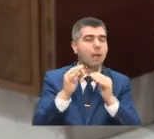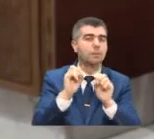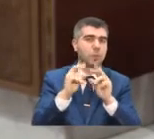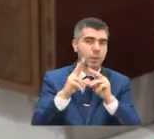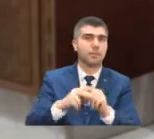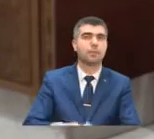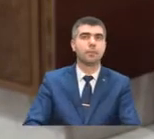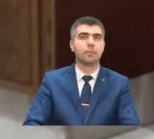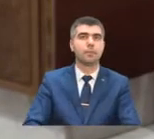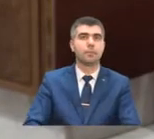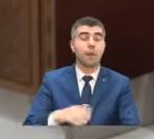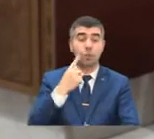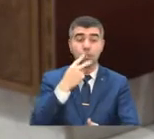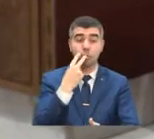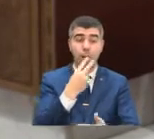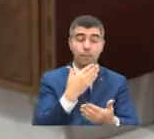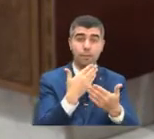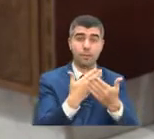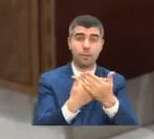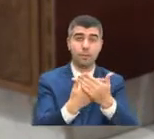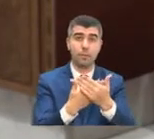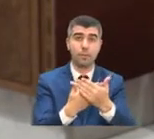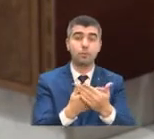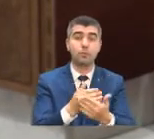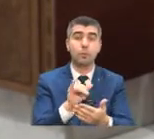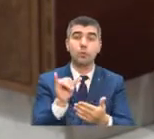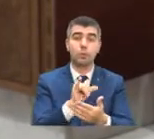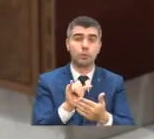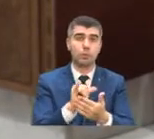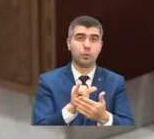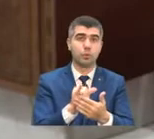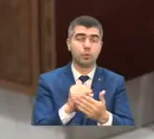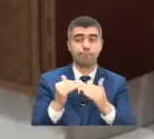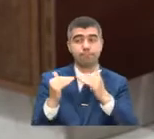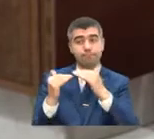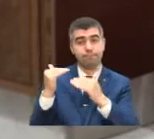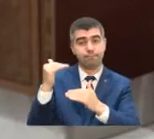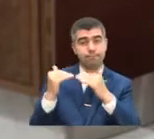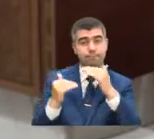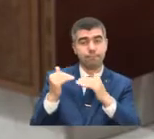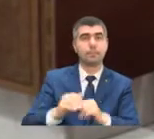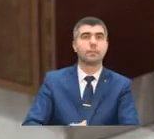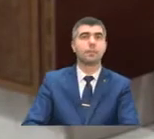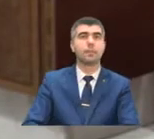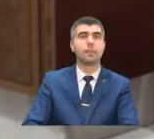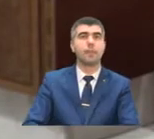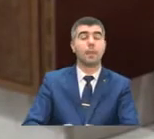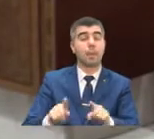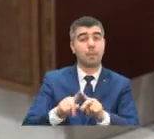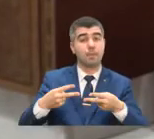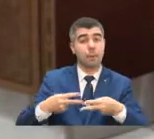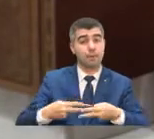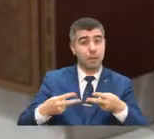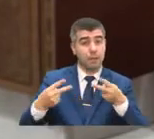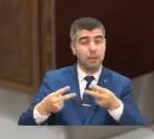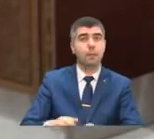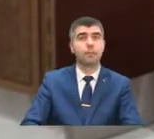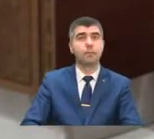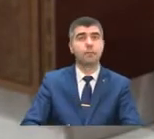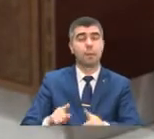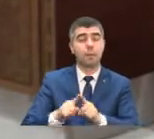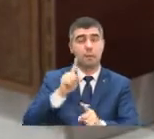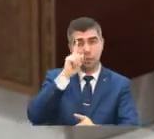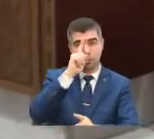أرض الواقع خصنا نشوفوا كيفاش نوفقوا فيما بينها. أنا الاقتراح اللي عندي هو، وغنشعوا في هذه